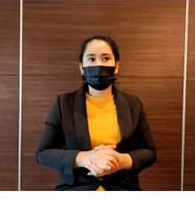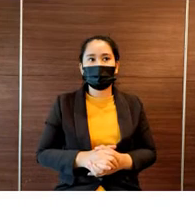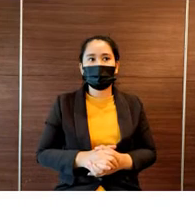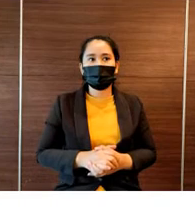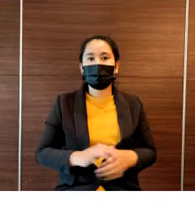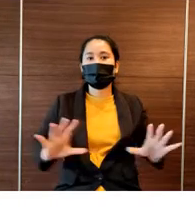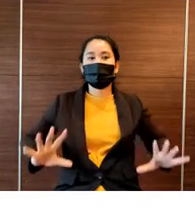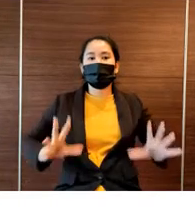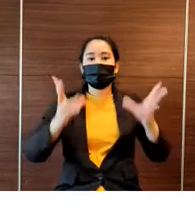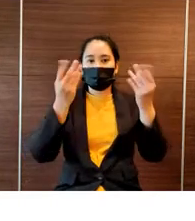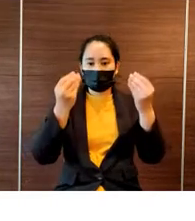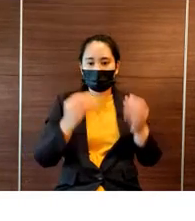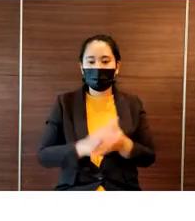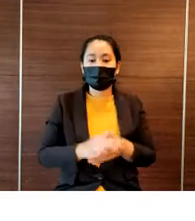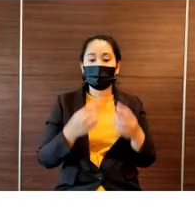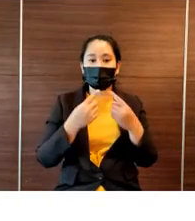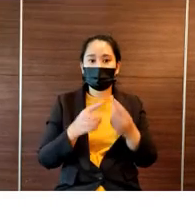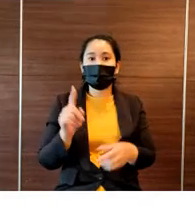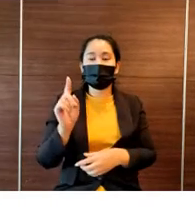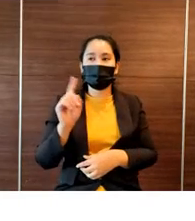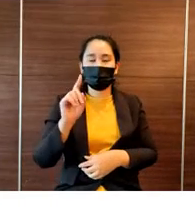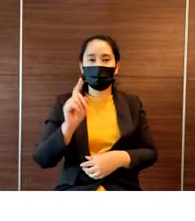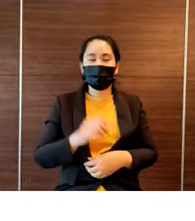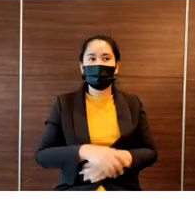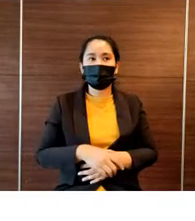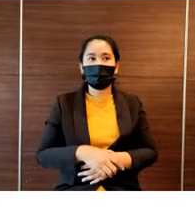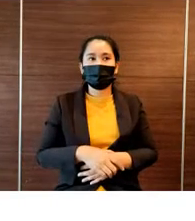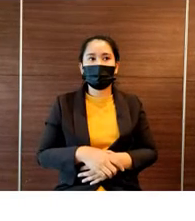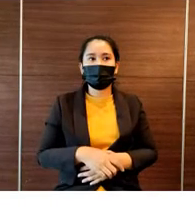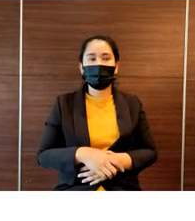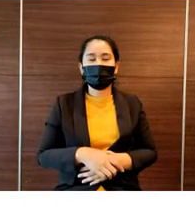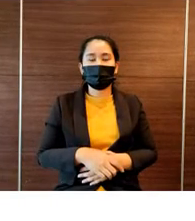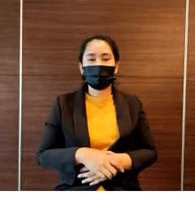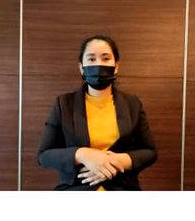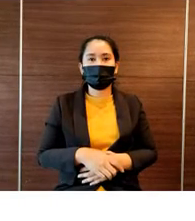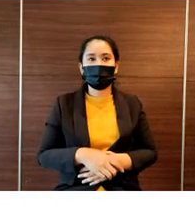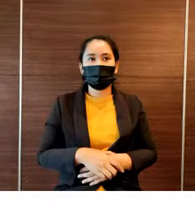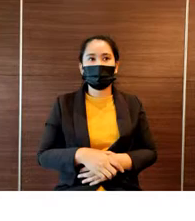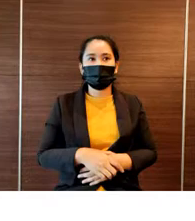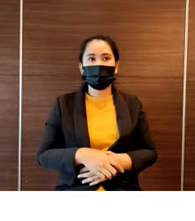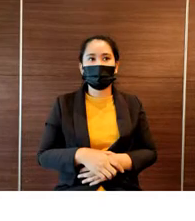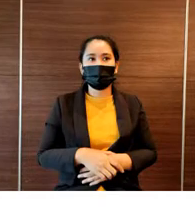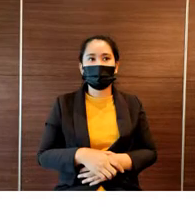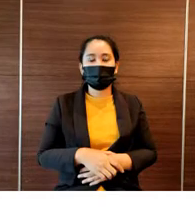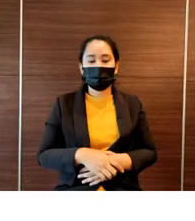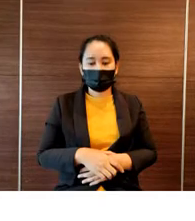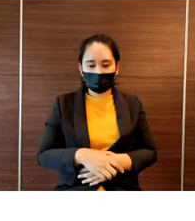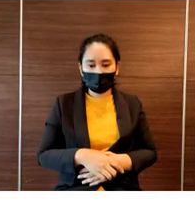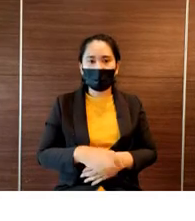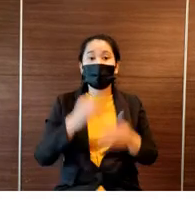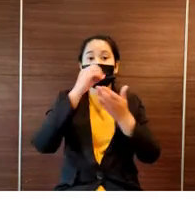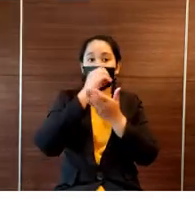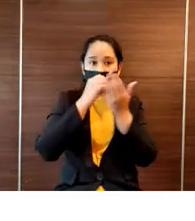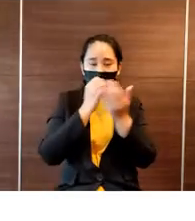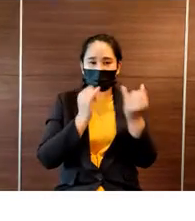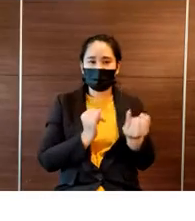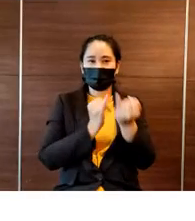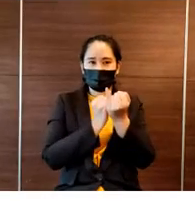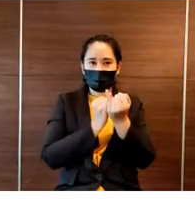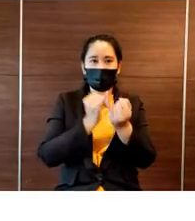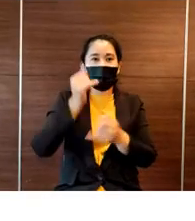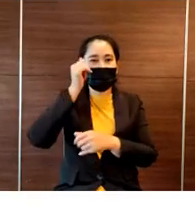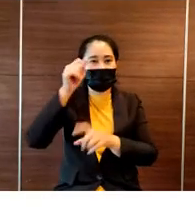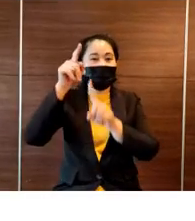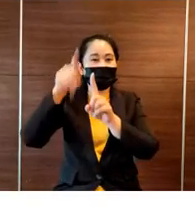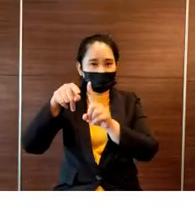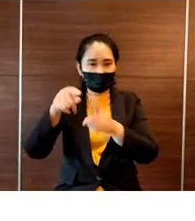เสร็จหมดแล้วแต่สิ่งหนึ่งที่จะขอก็คืออาจจะเป็นคนที่อยู่พันวันในโลกใบนั้นแล้วก็เพิ่งออกมา100วันในโลกใบ